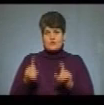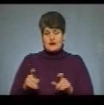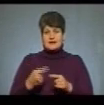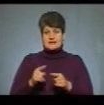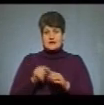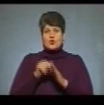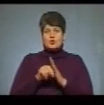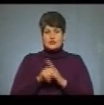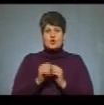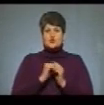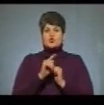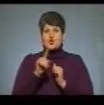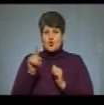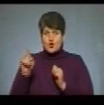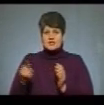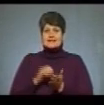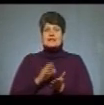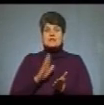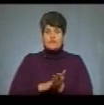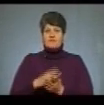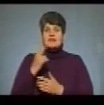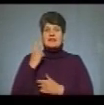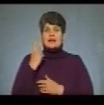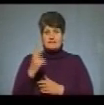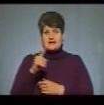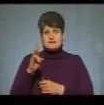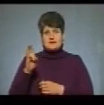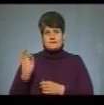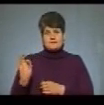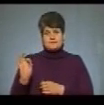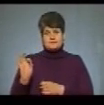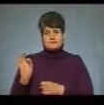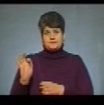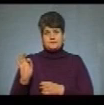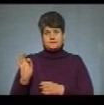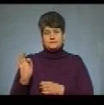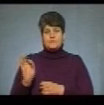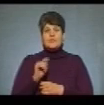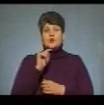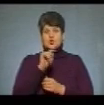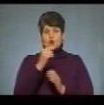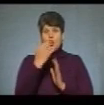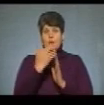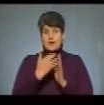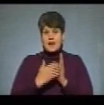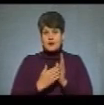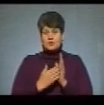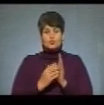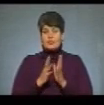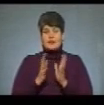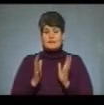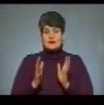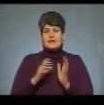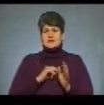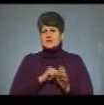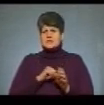майже кожен зареєструвався на два предмети. Із того переліку, ще невеликого, в нас